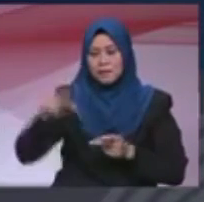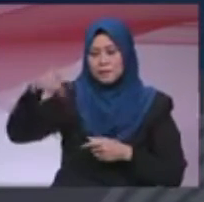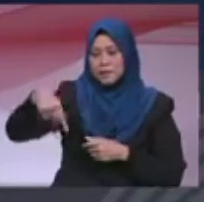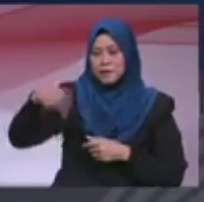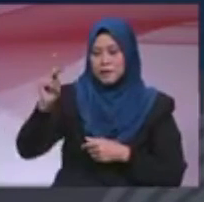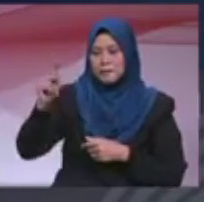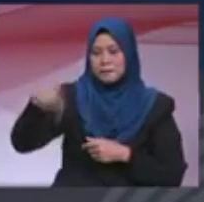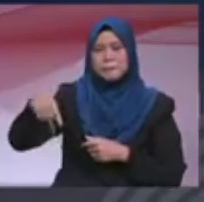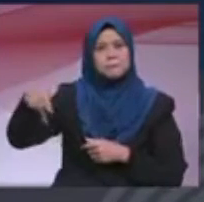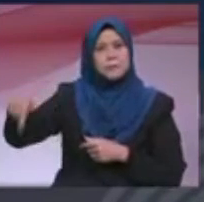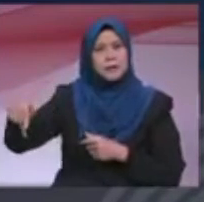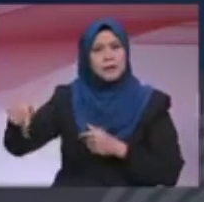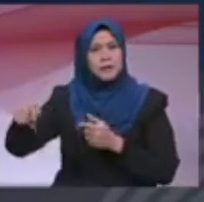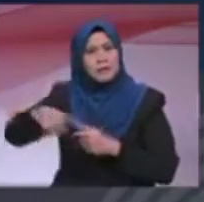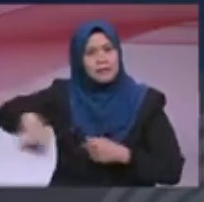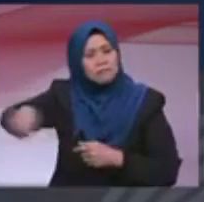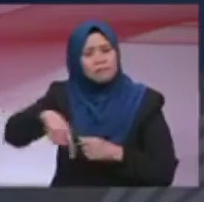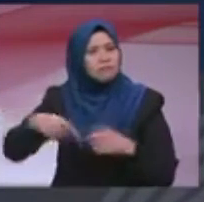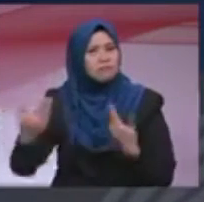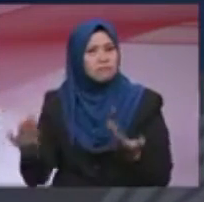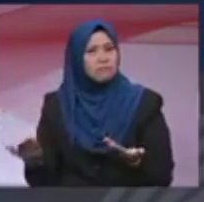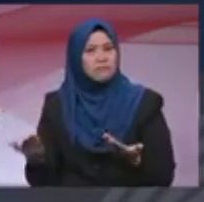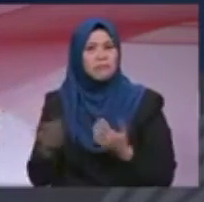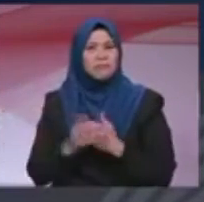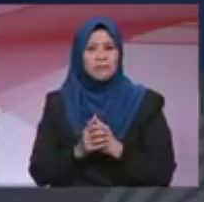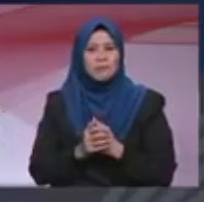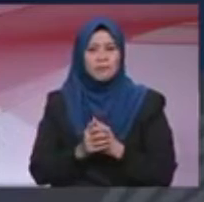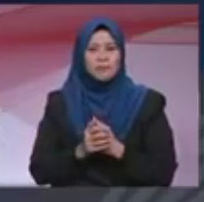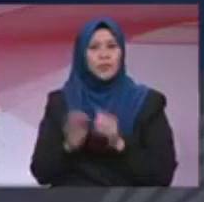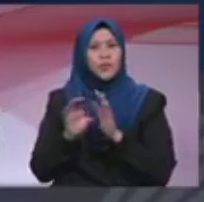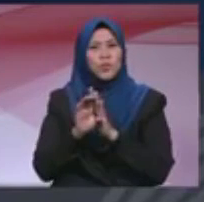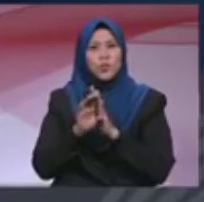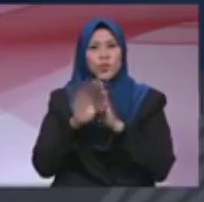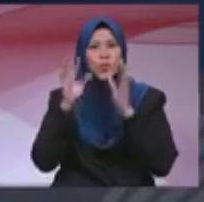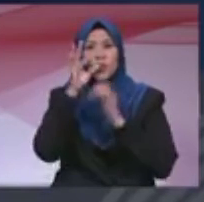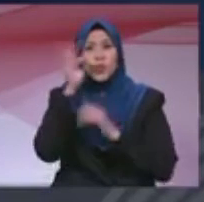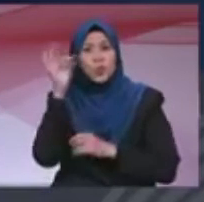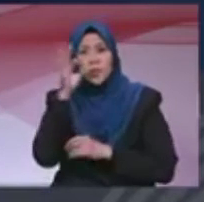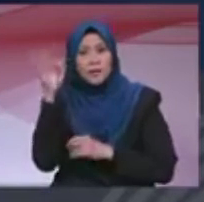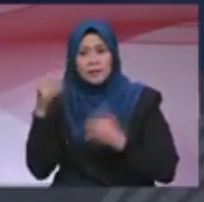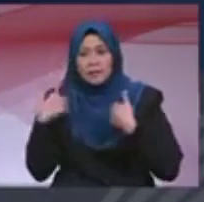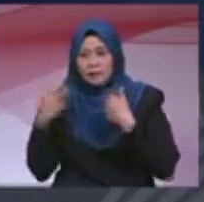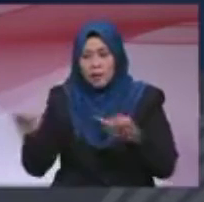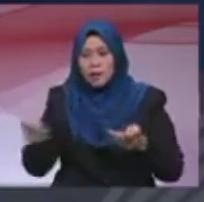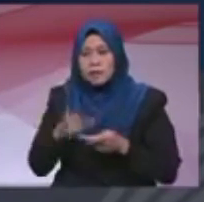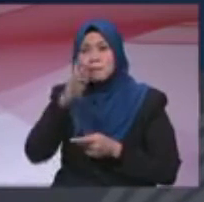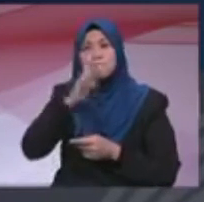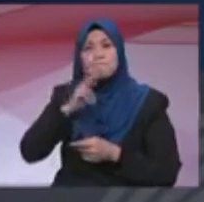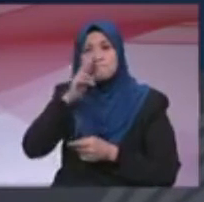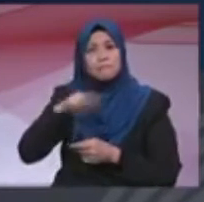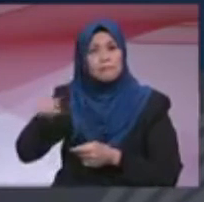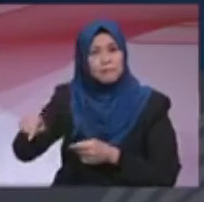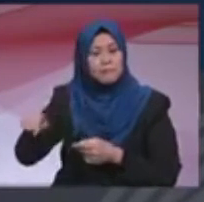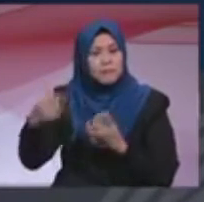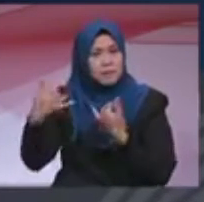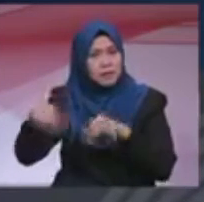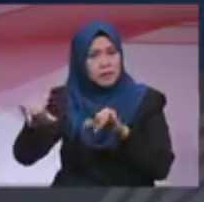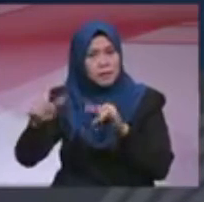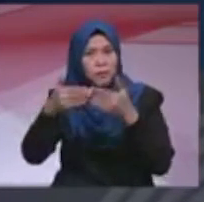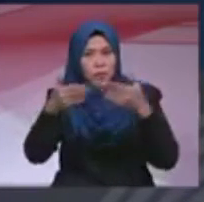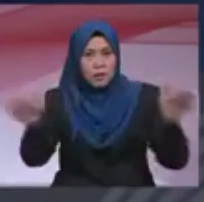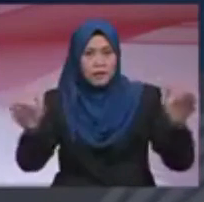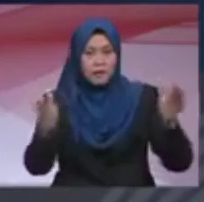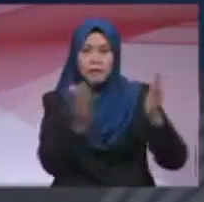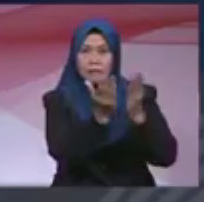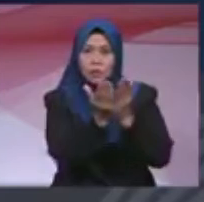PKPP, tapi di contoh macam Kuching tu ada kawasan zon merah, adakah masih dibuka untuk sekolah